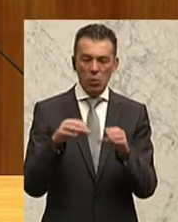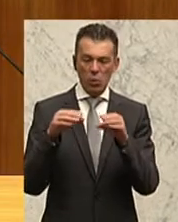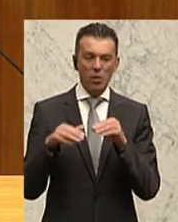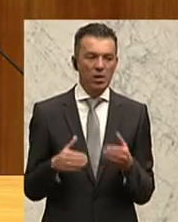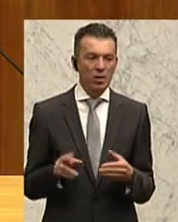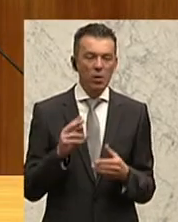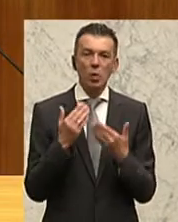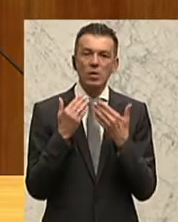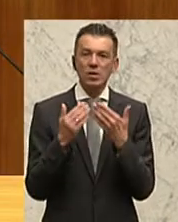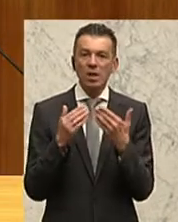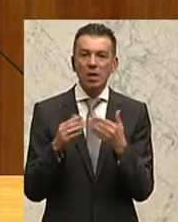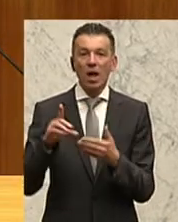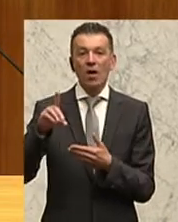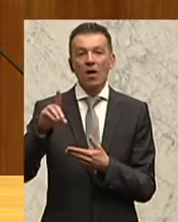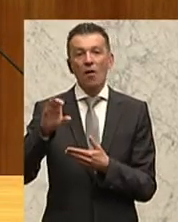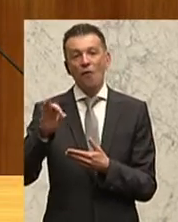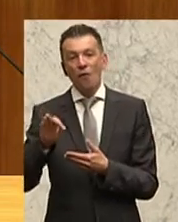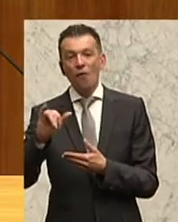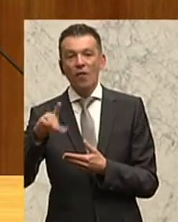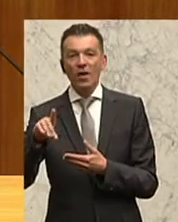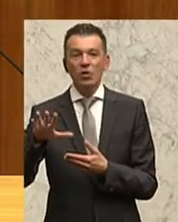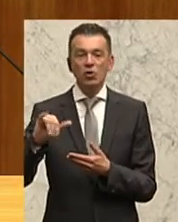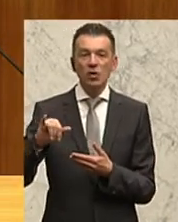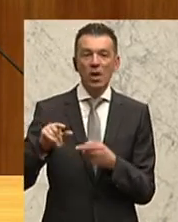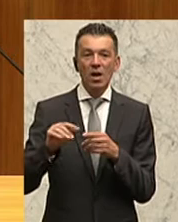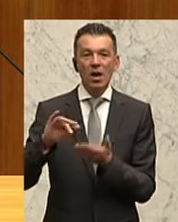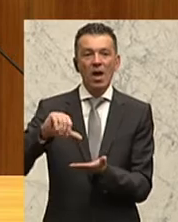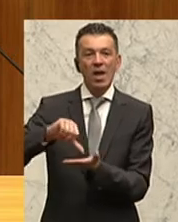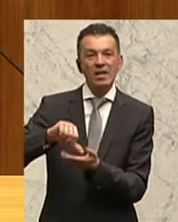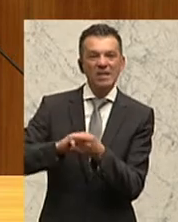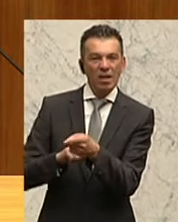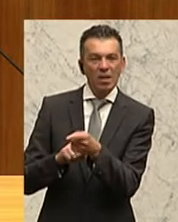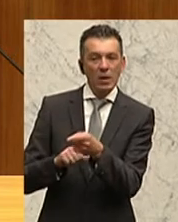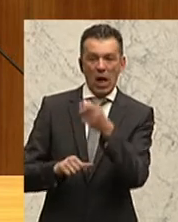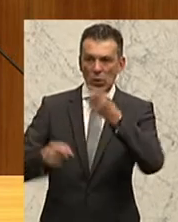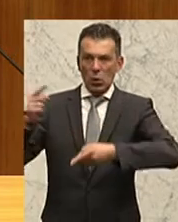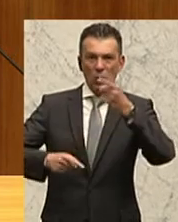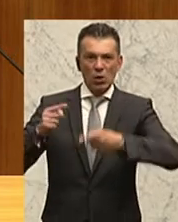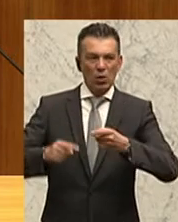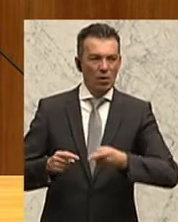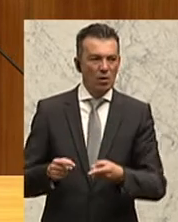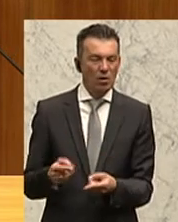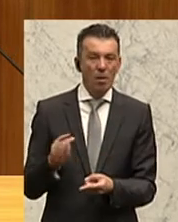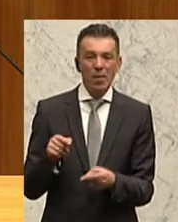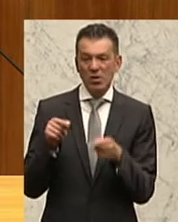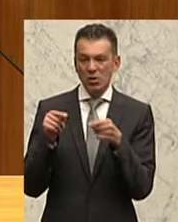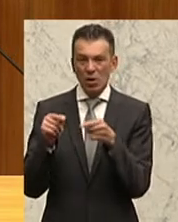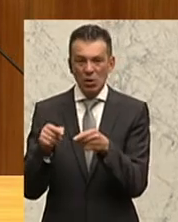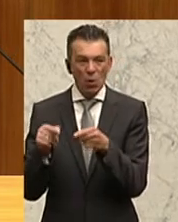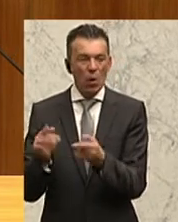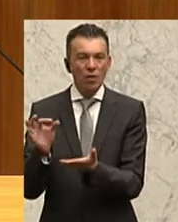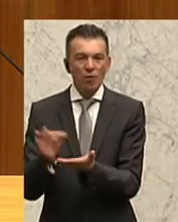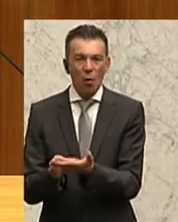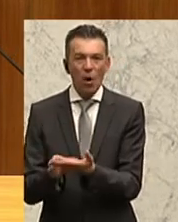Fidschi-Inseln, ist auch diskutiert worden, eine Diktatur. Wäre es nicht besser, wenn dort unten vor Ort demokratische Staaten sind, um auch der Demokratie in dieser